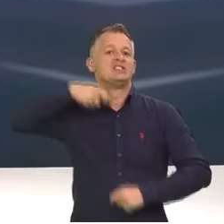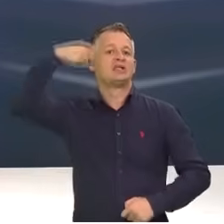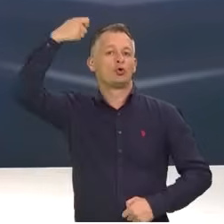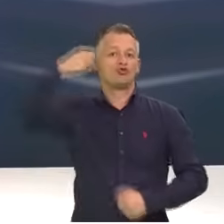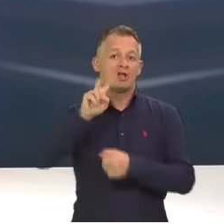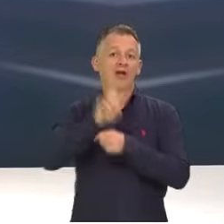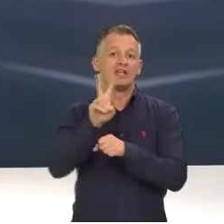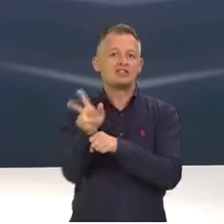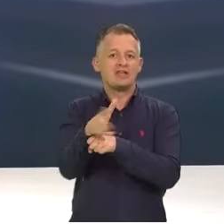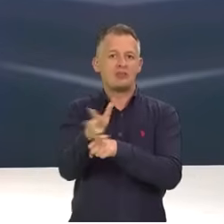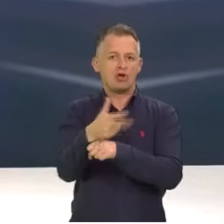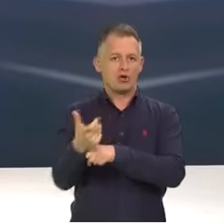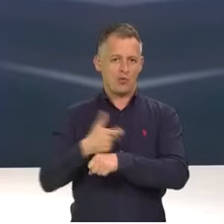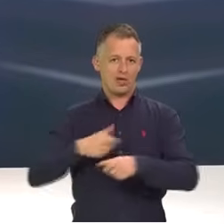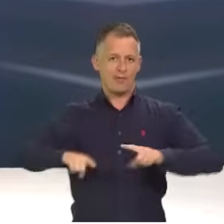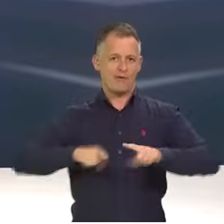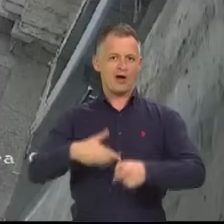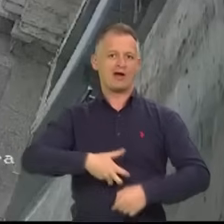detalii care vă pot afecta emoțional.